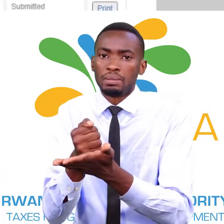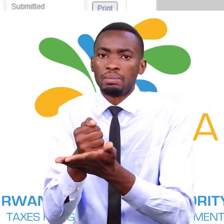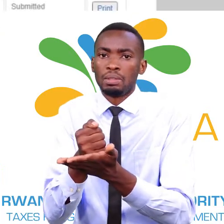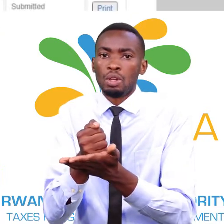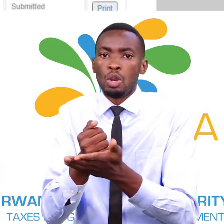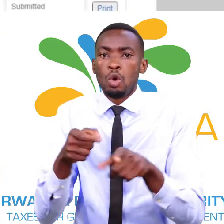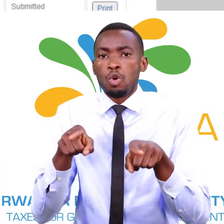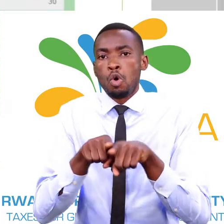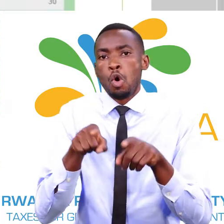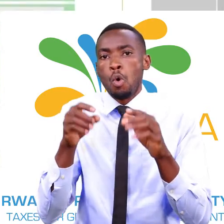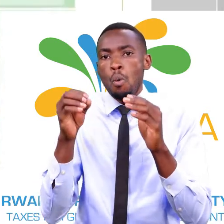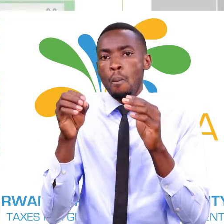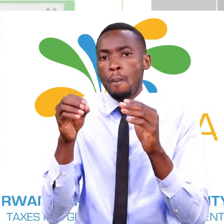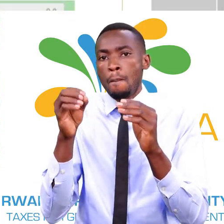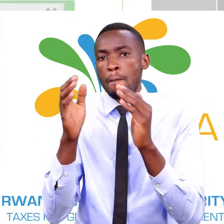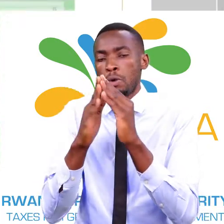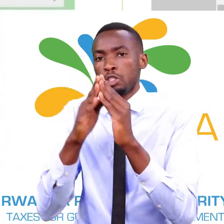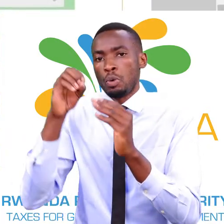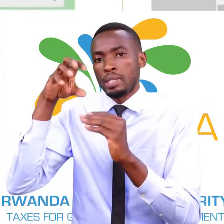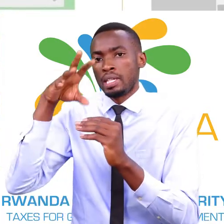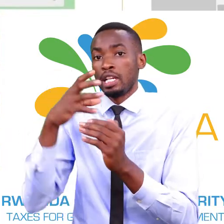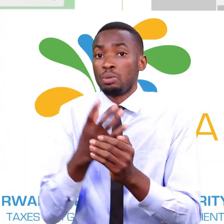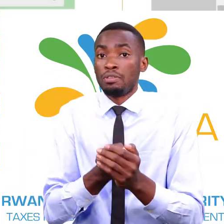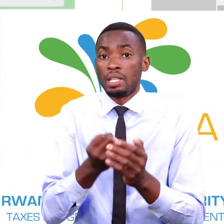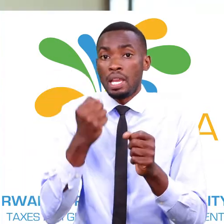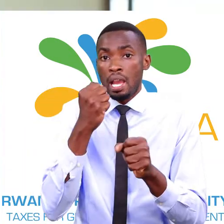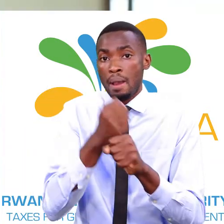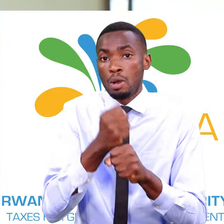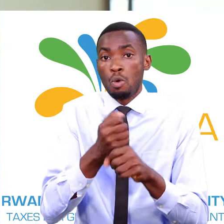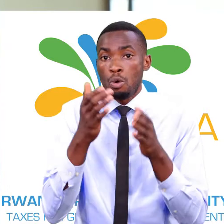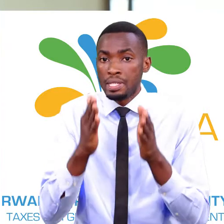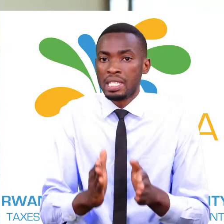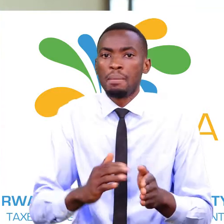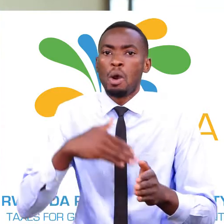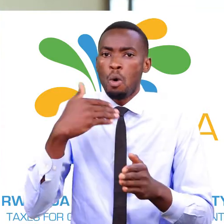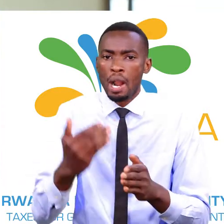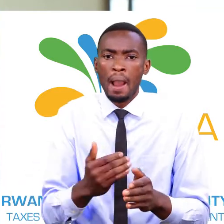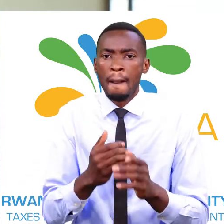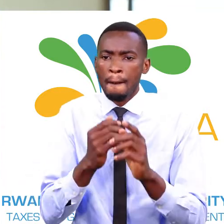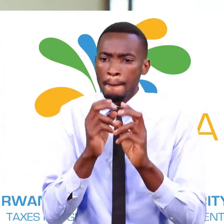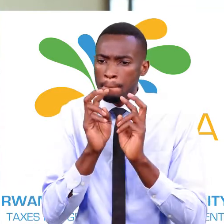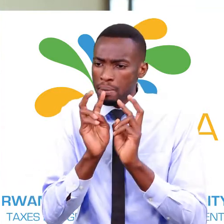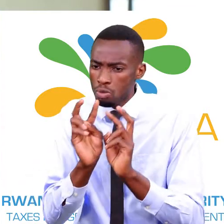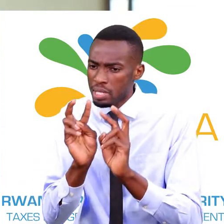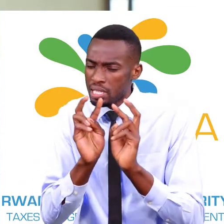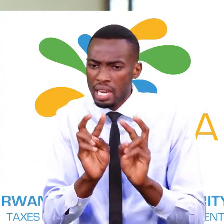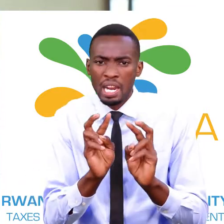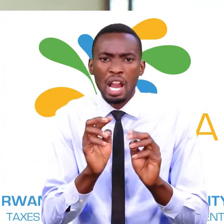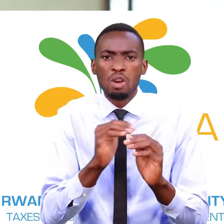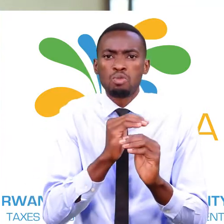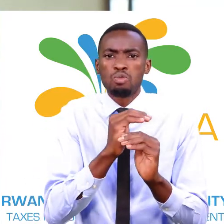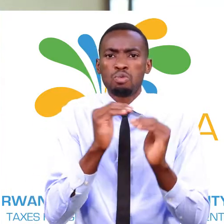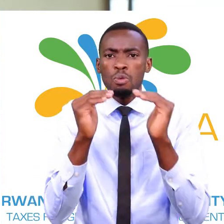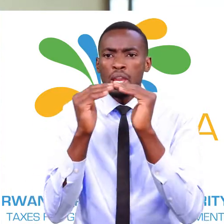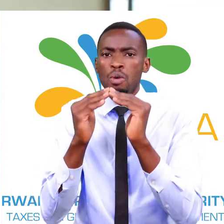kikabafasha ndetse nk'umujyi wa Kigali dufite abakozi babikurikirana umunsi ku munsi haba ku rwego rw'umurenge